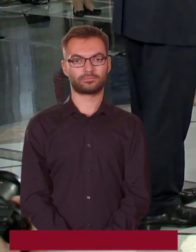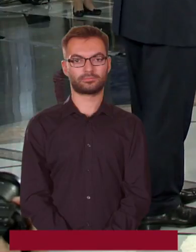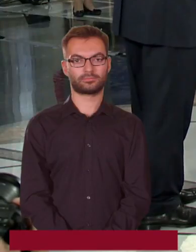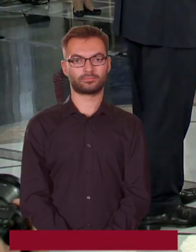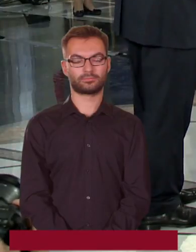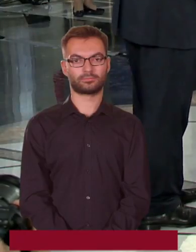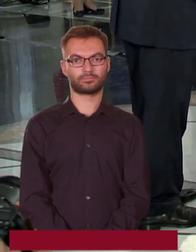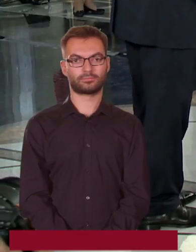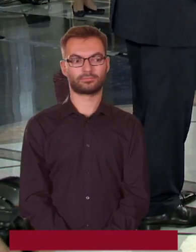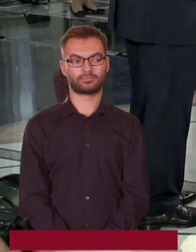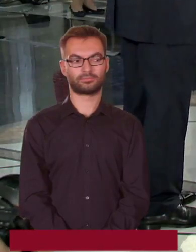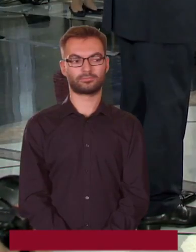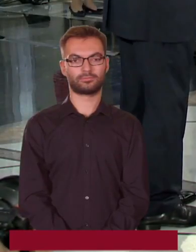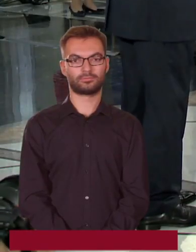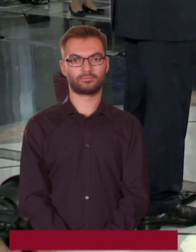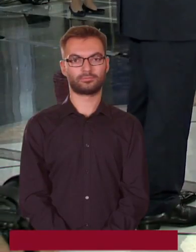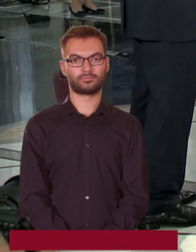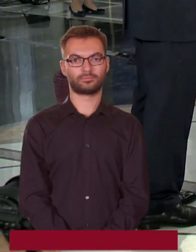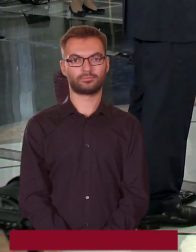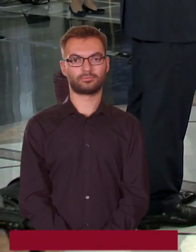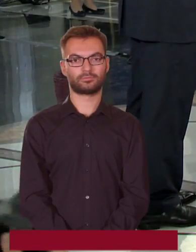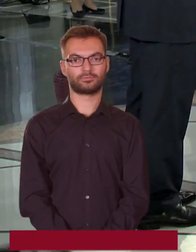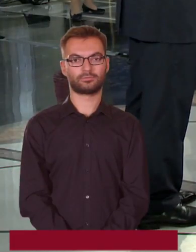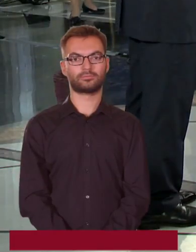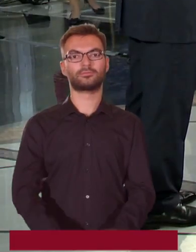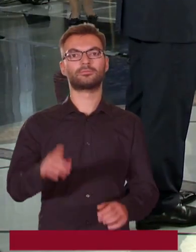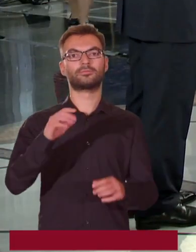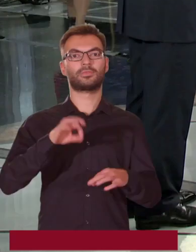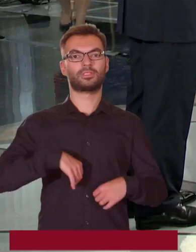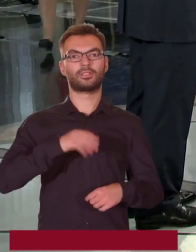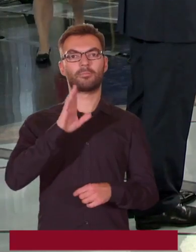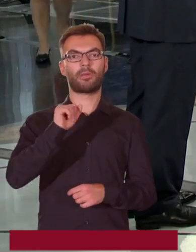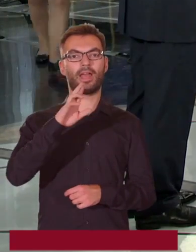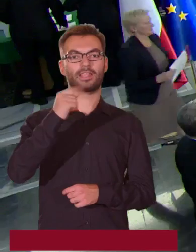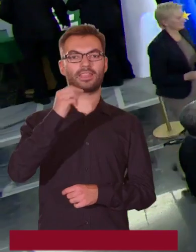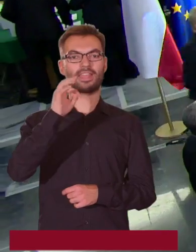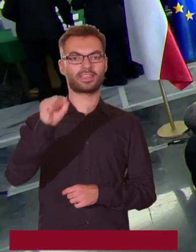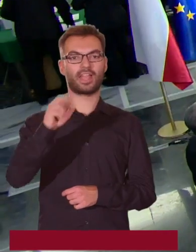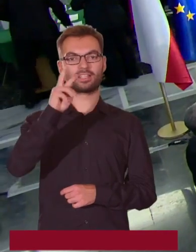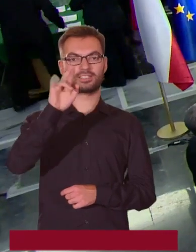Poproszę panią Bernadetę Krynicką.